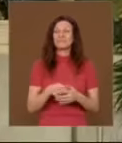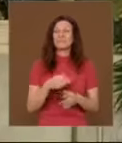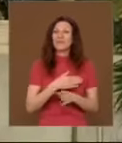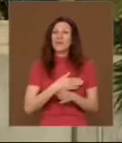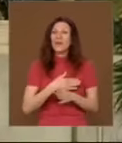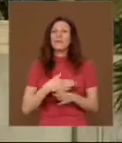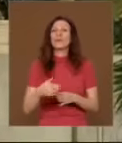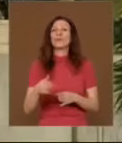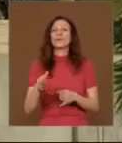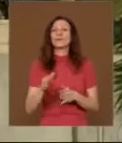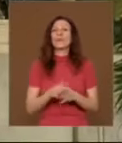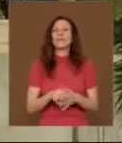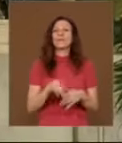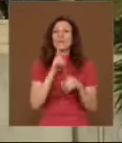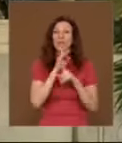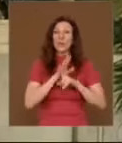песни.